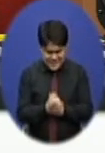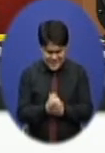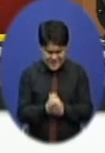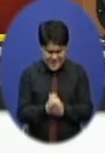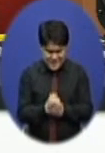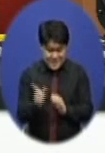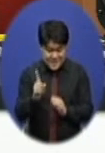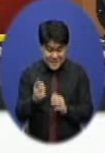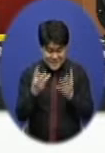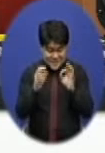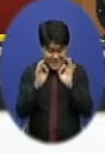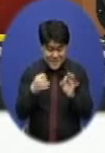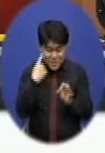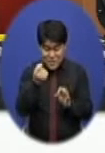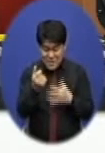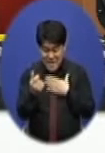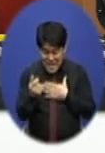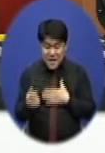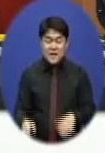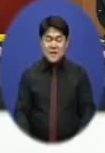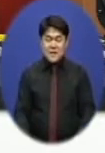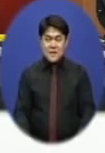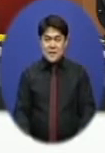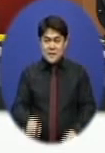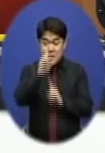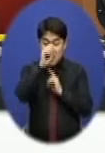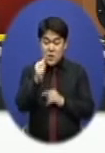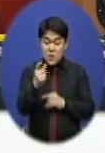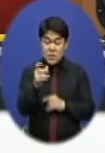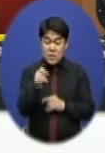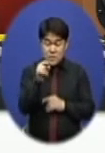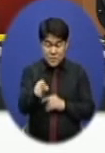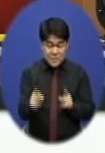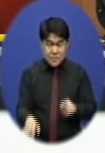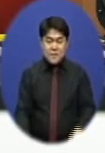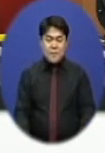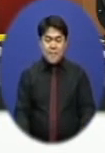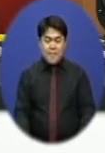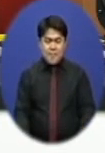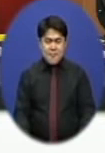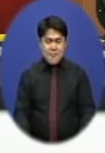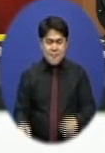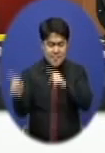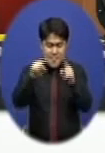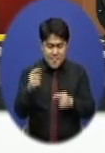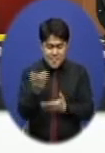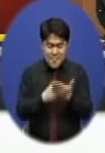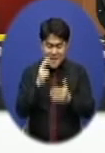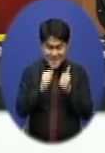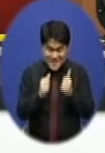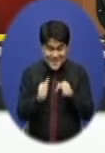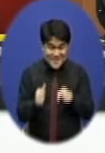하늘을 봐서 좀 알고 예. 또 이여정 씨는 하면 이 전국 남 노래자랑